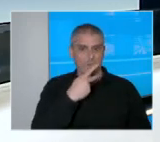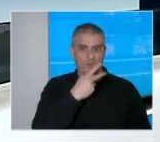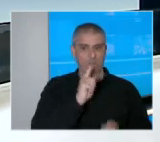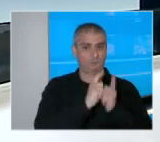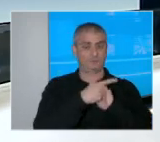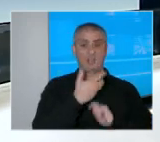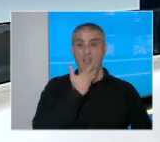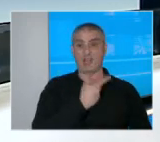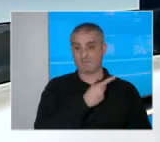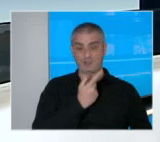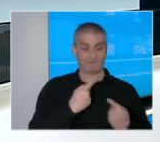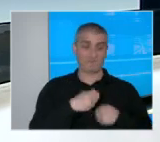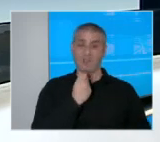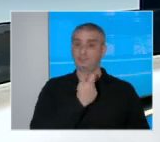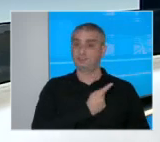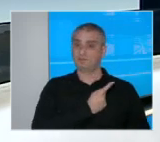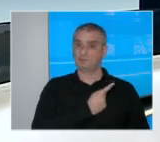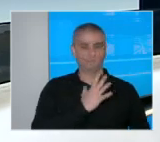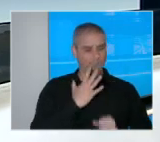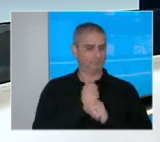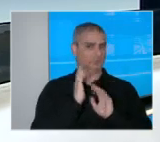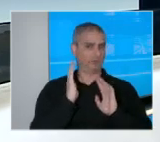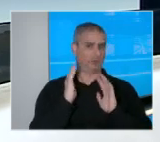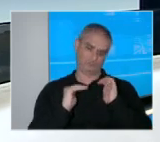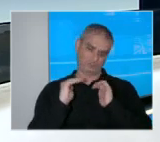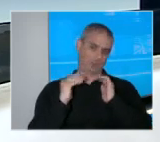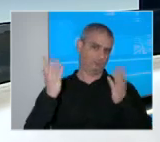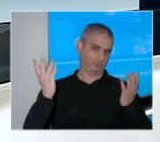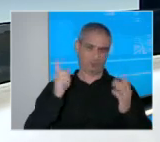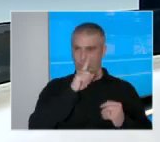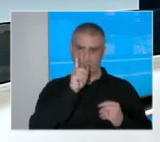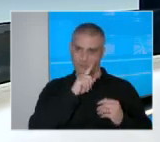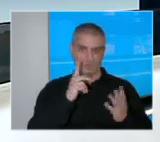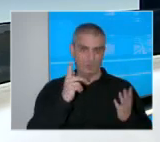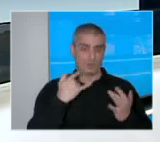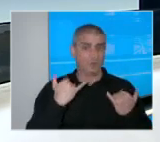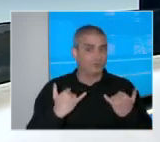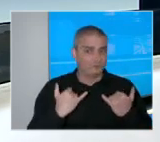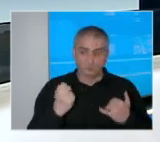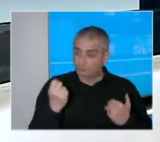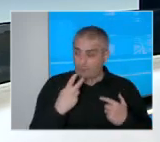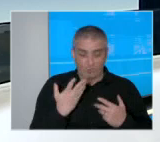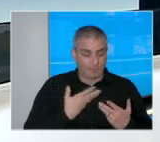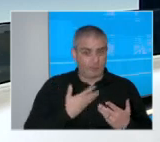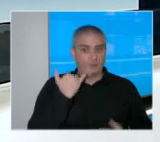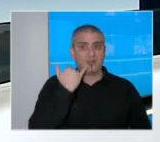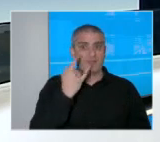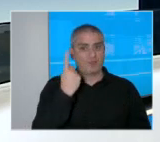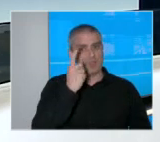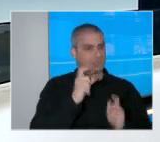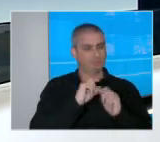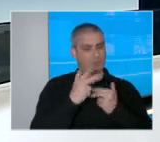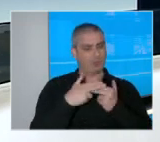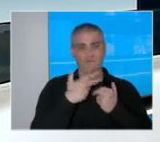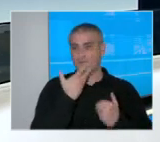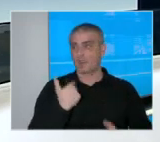את מקומו של גפני בוועדת כספים די בהצלחה, יחסית לזה שהוא טירון. עכשיו, שבוע אחד הוא מקבל טלפון מאחד האנשים הכי